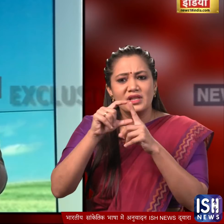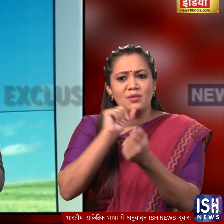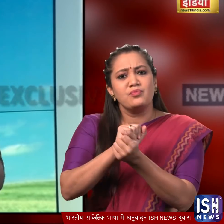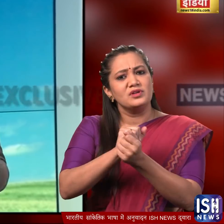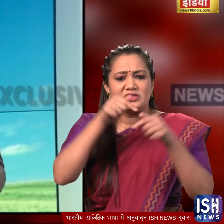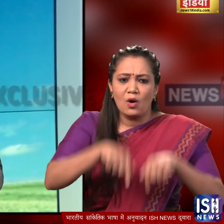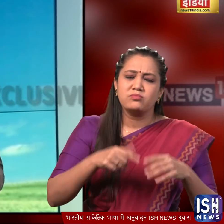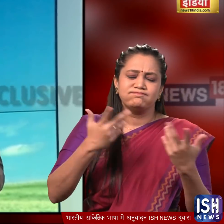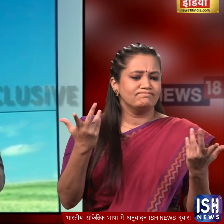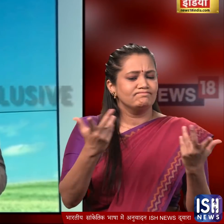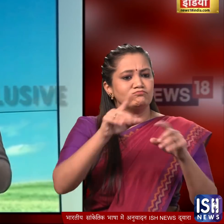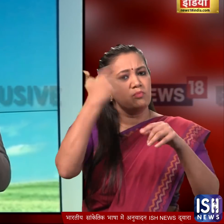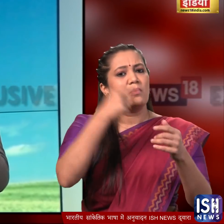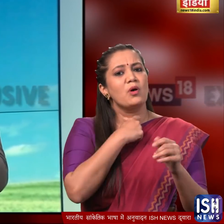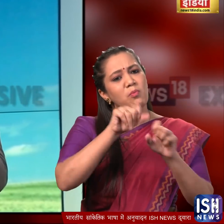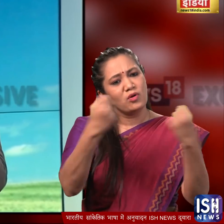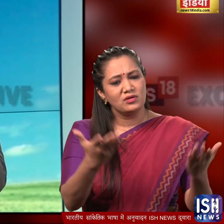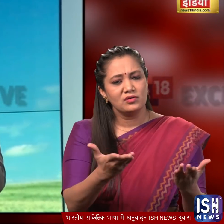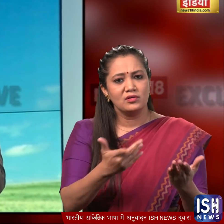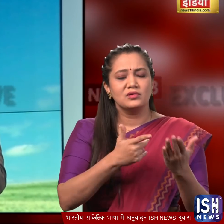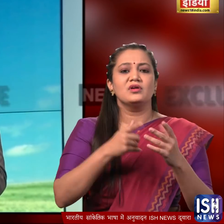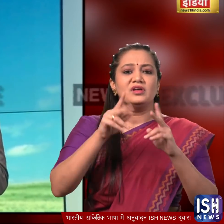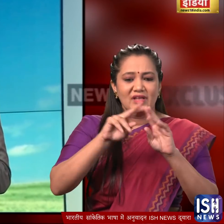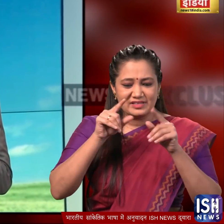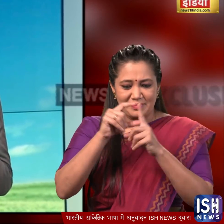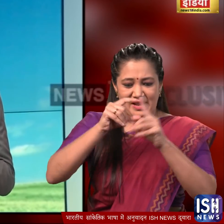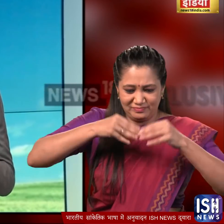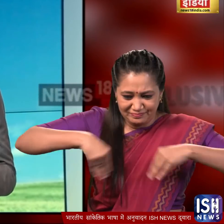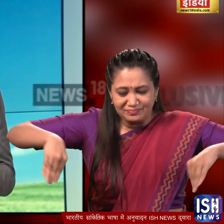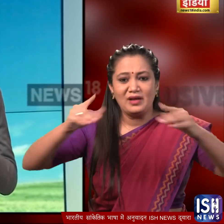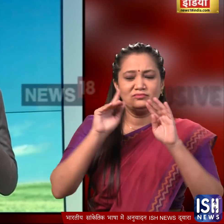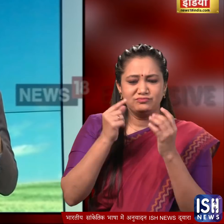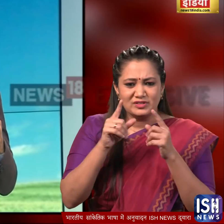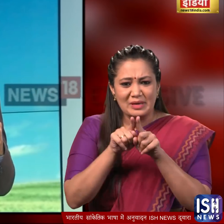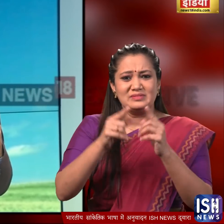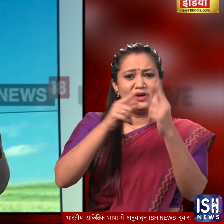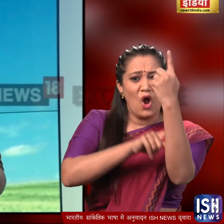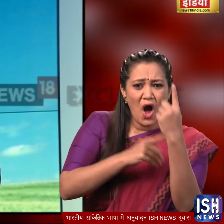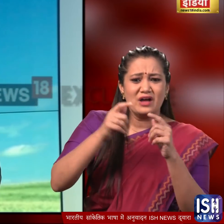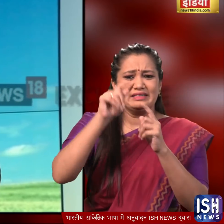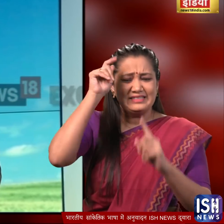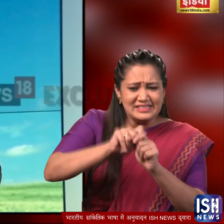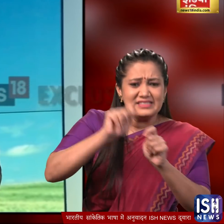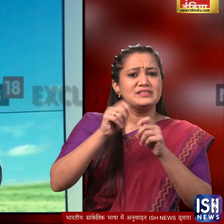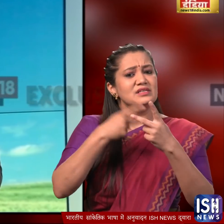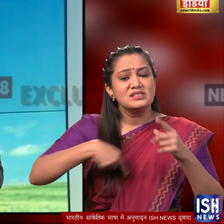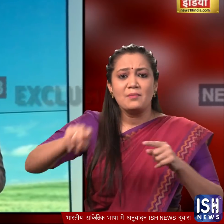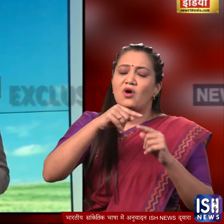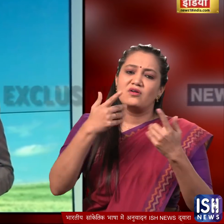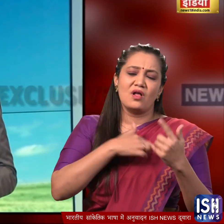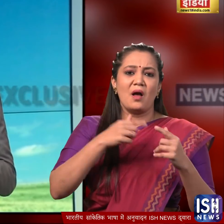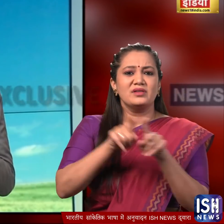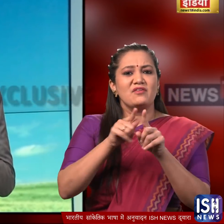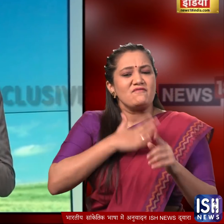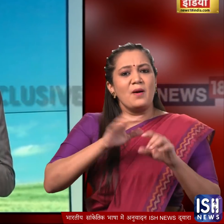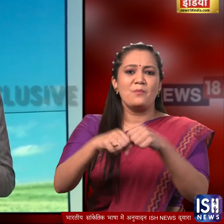से दिल्ली पुलिस का भरोसा भी टूट गया। दिल्ली की सीमाओं पर बैरिकेडिंग और पुलिस के हाथों में स्टील की कटीली रॉड उसी टूटे हुए भरोसे का